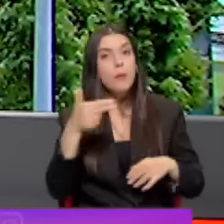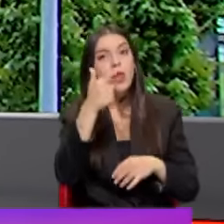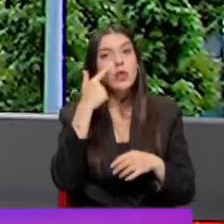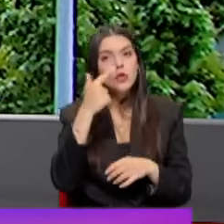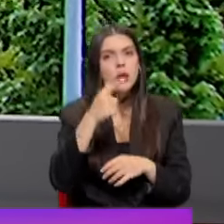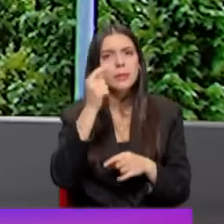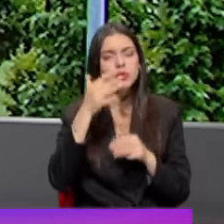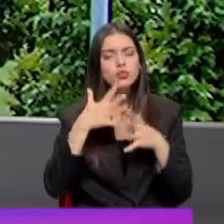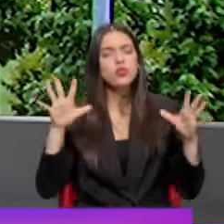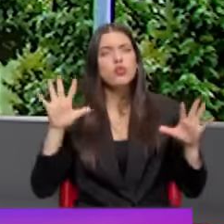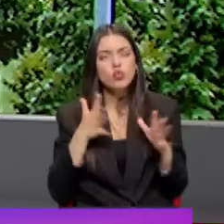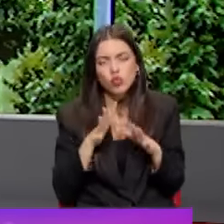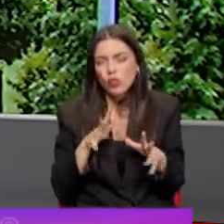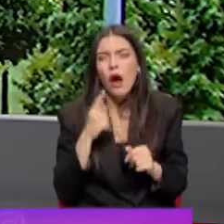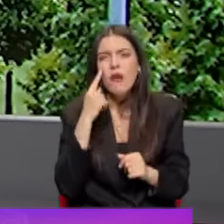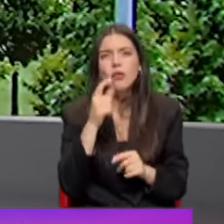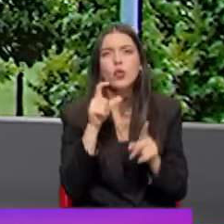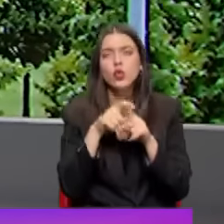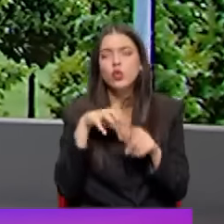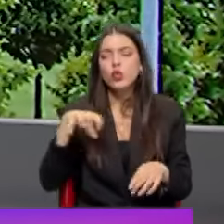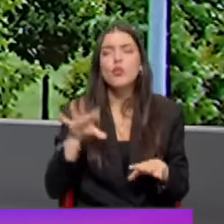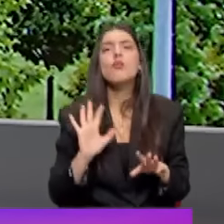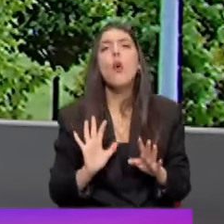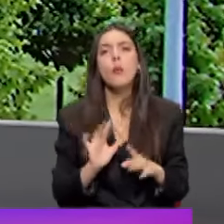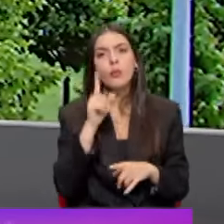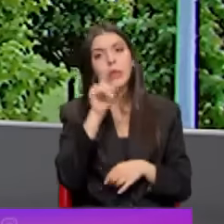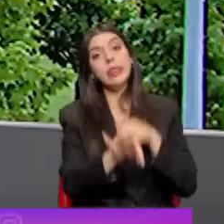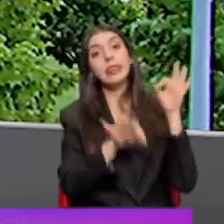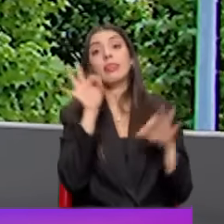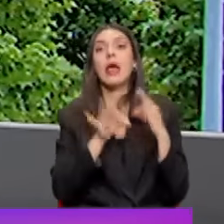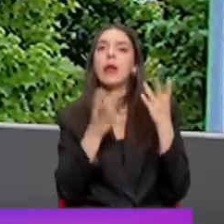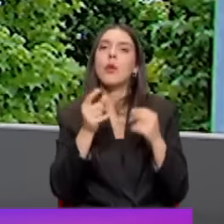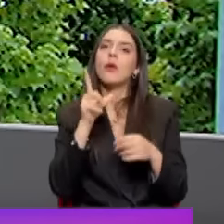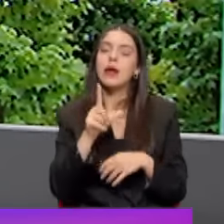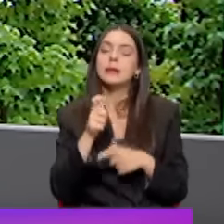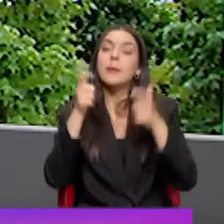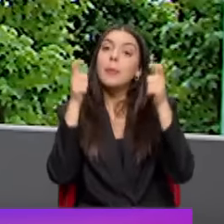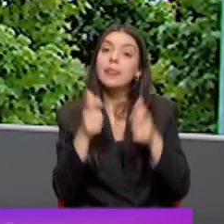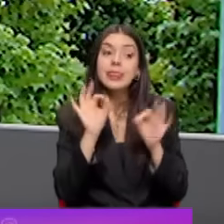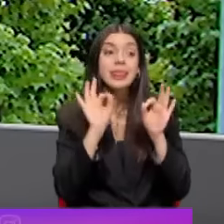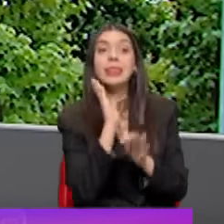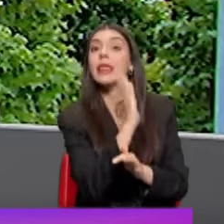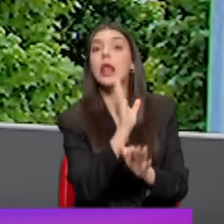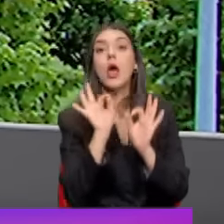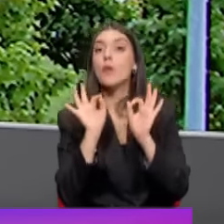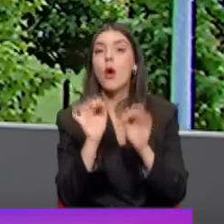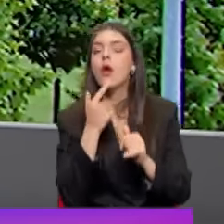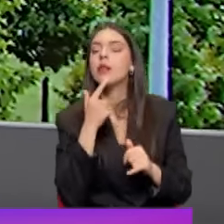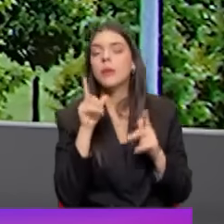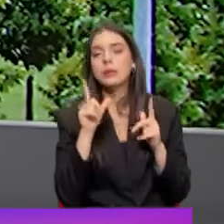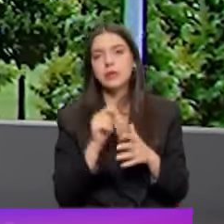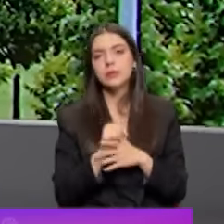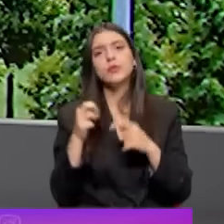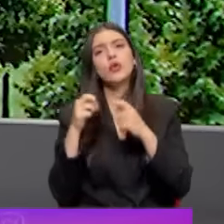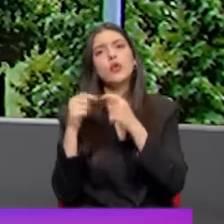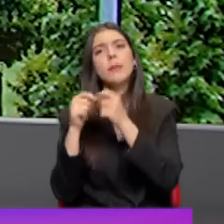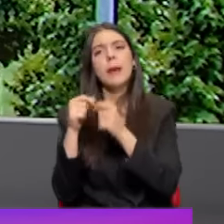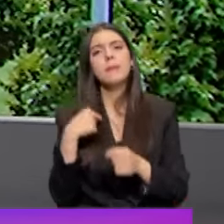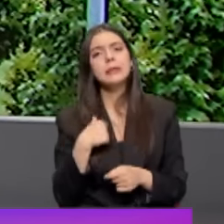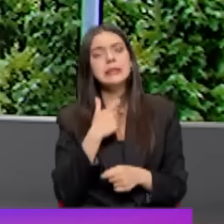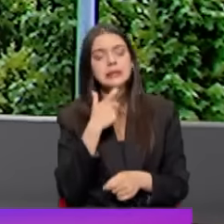garip bir durum yok mu içine düştükleri bunları değerlendirmek lazım nereye böyle diye sormak lazım Ruhi bey biz yıllardır